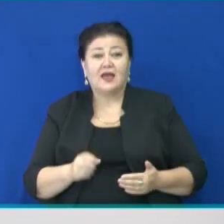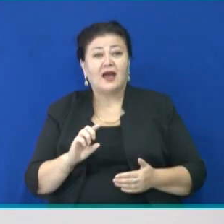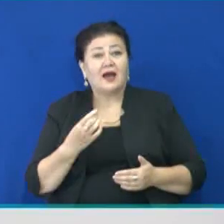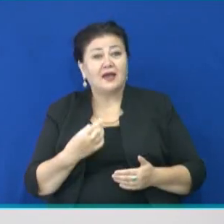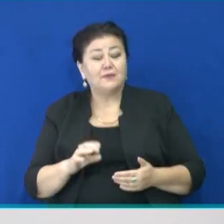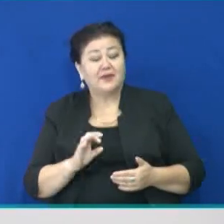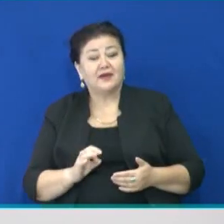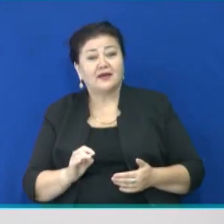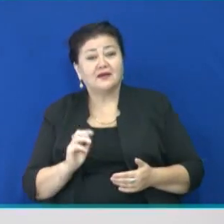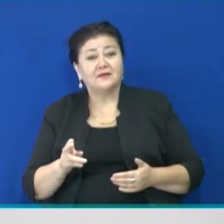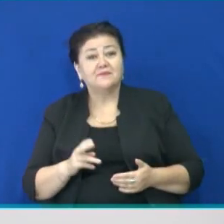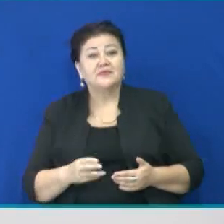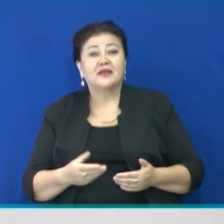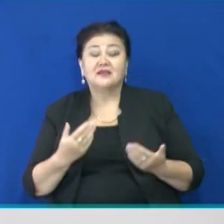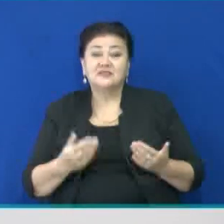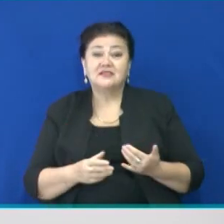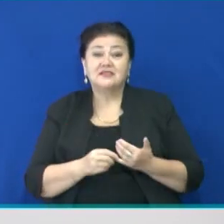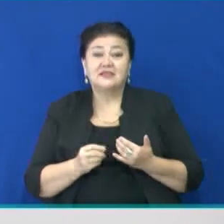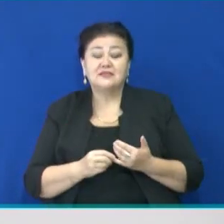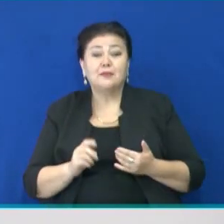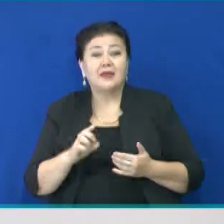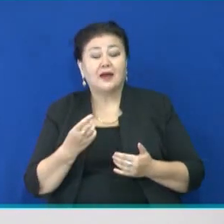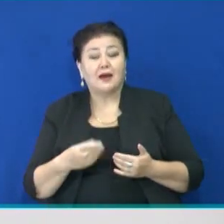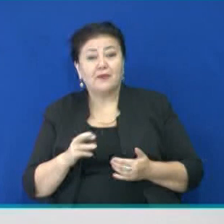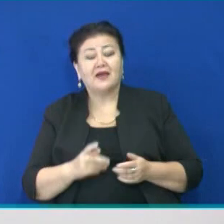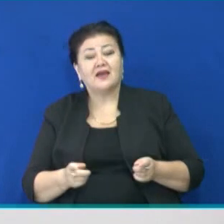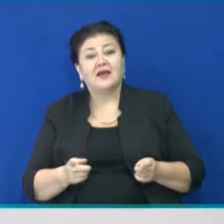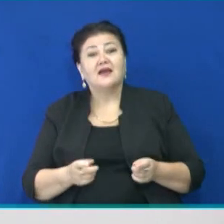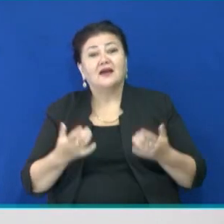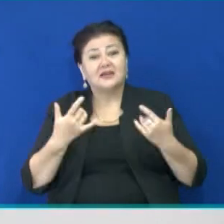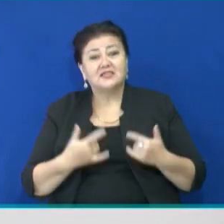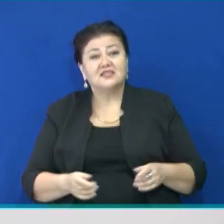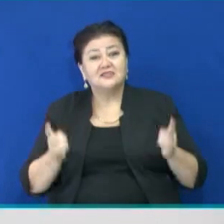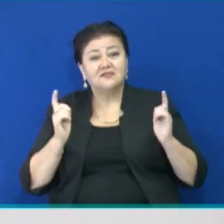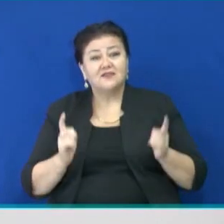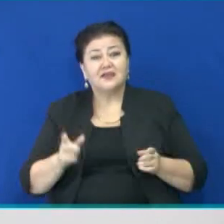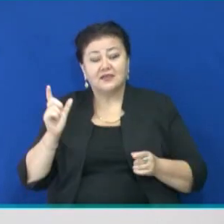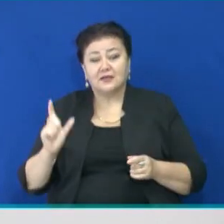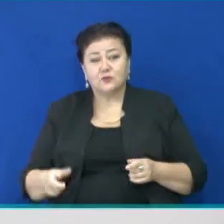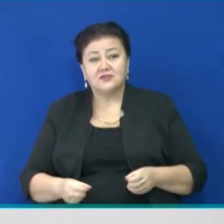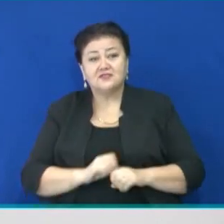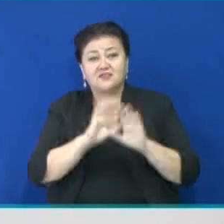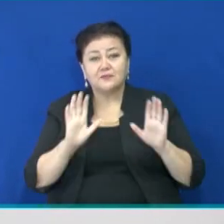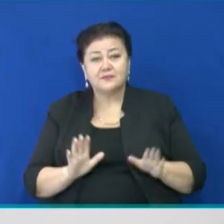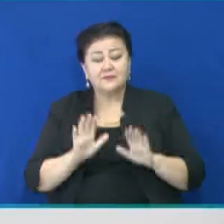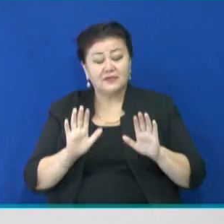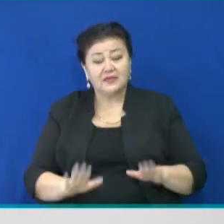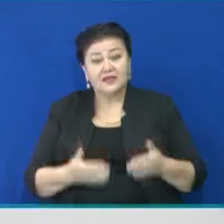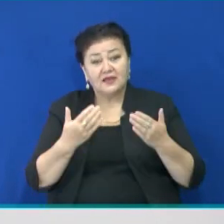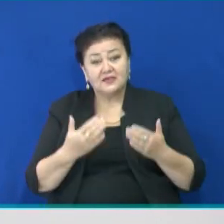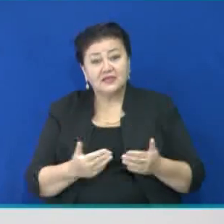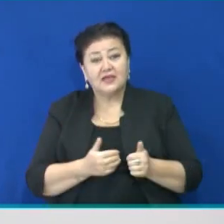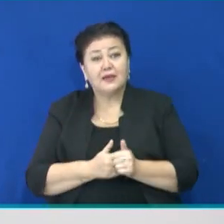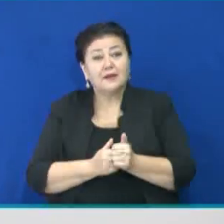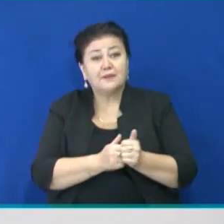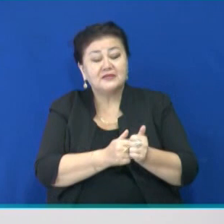өңірі ежелген топырағына құт қонған, талай тау тұлғаларды өмірге келген қасиетті мекен. Сенде сол тұлғалардың тұяғы